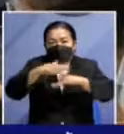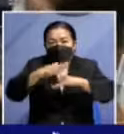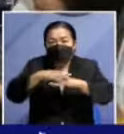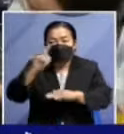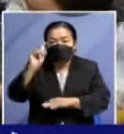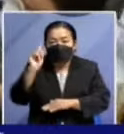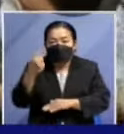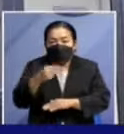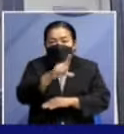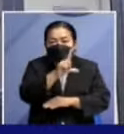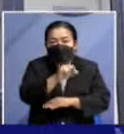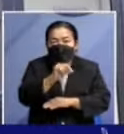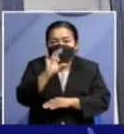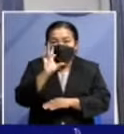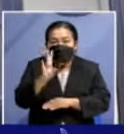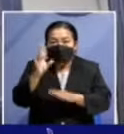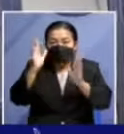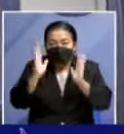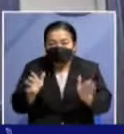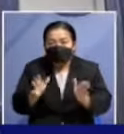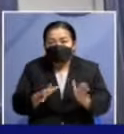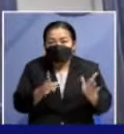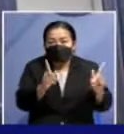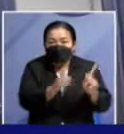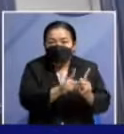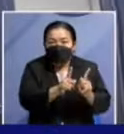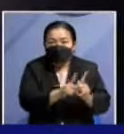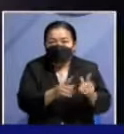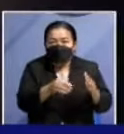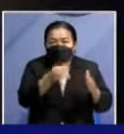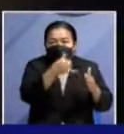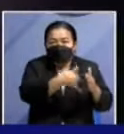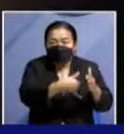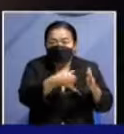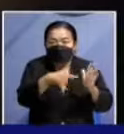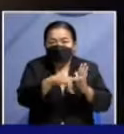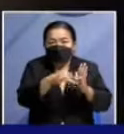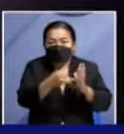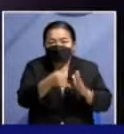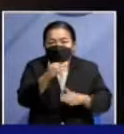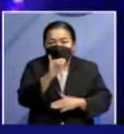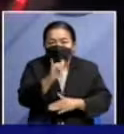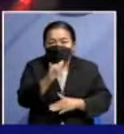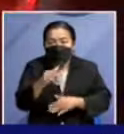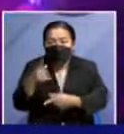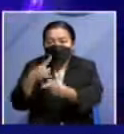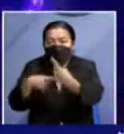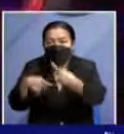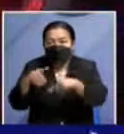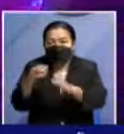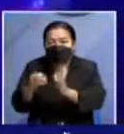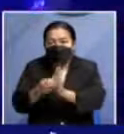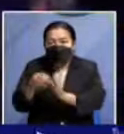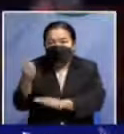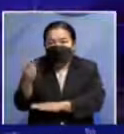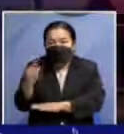27รายแต่ไม่พบเชื้อนะคะในจังหวัดค่ะกับมาจากพื้นที่เสี่ยงค่ะ27รายมาจากกรุงเทพมหานครนะคะ11รายปทุมธ